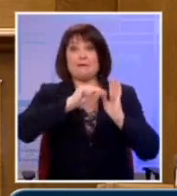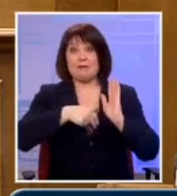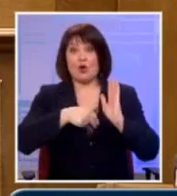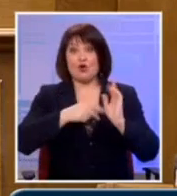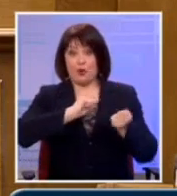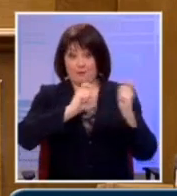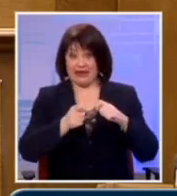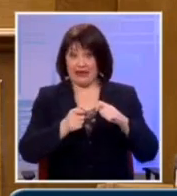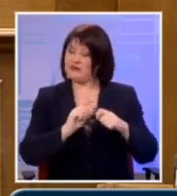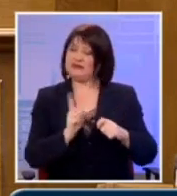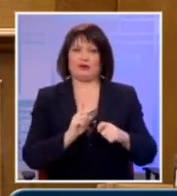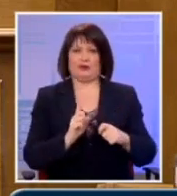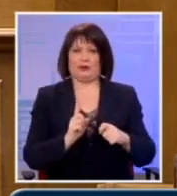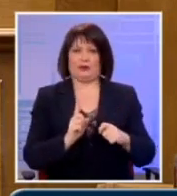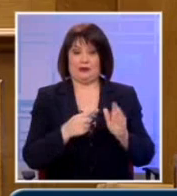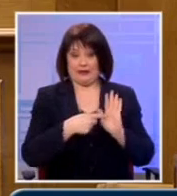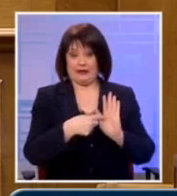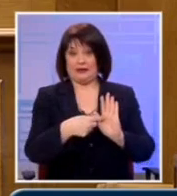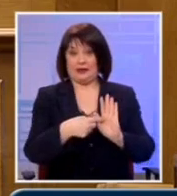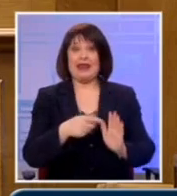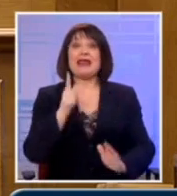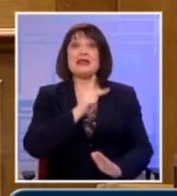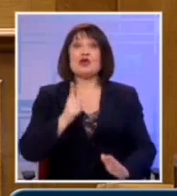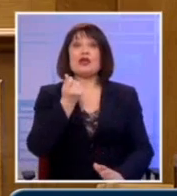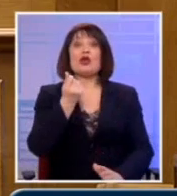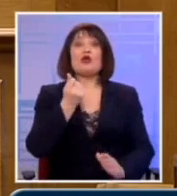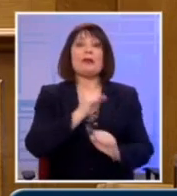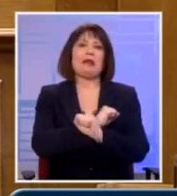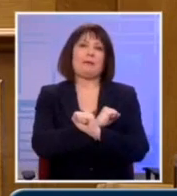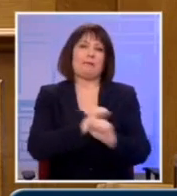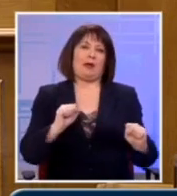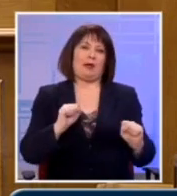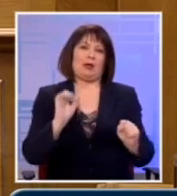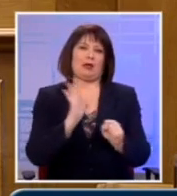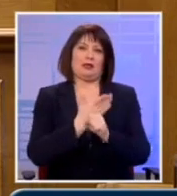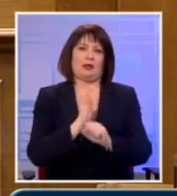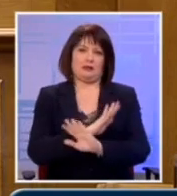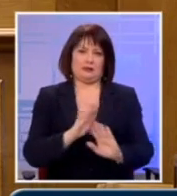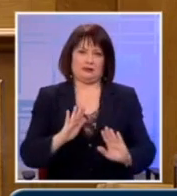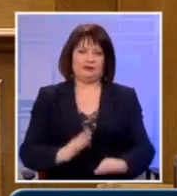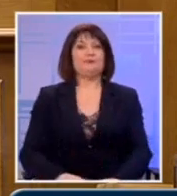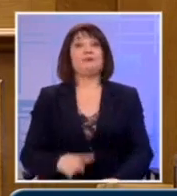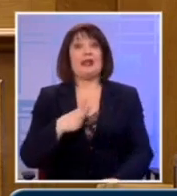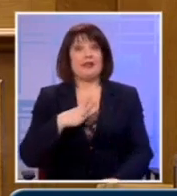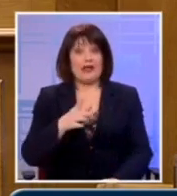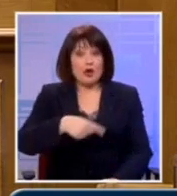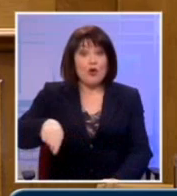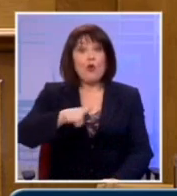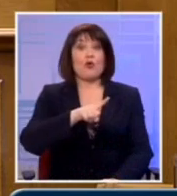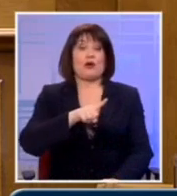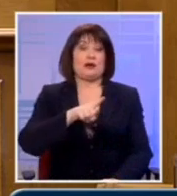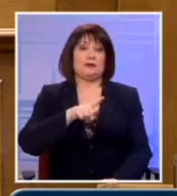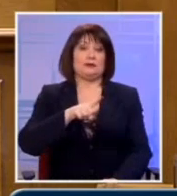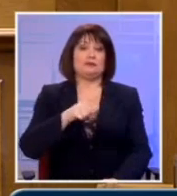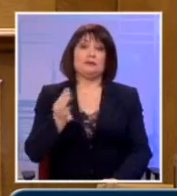όπως παρουσιάστηκε. Ήταν κοινωνική και οικονομική διάλυση. Και θα ήθελα να προκαλέσω όλους όσοι,